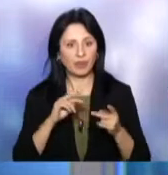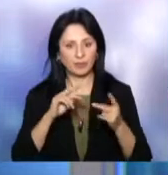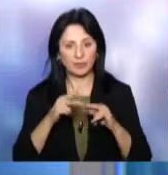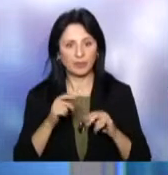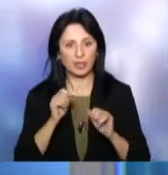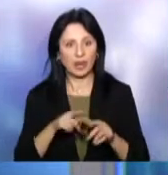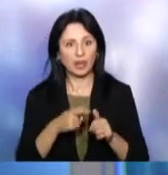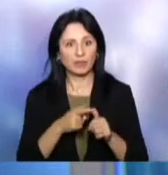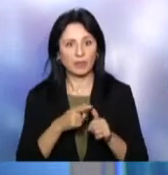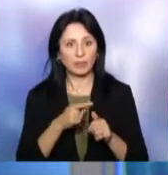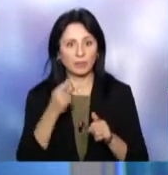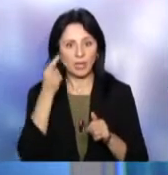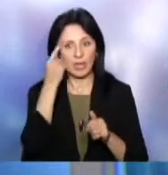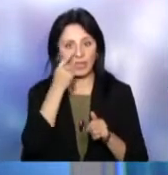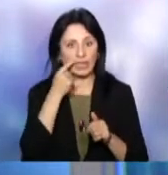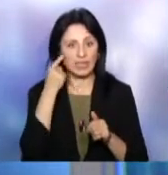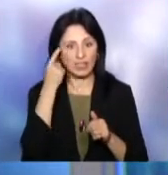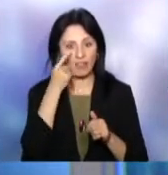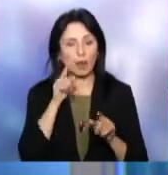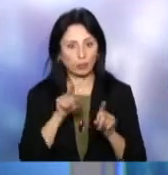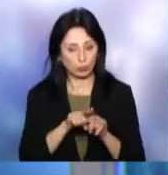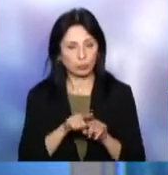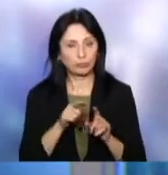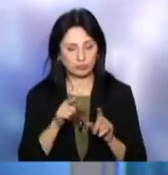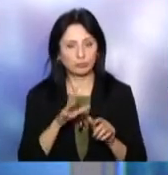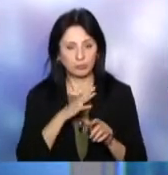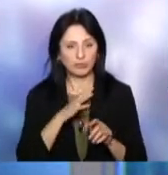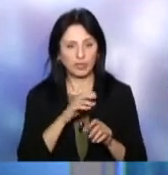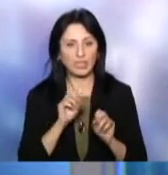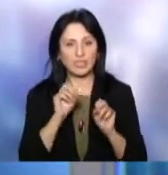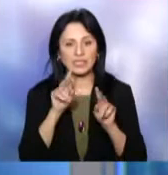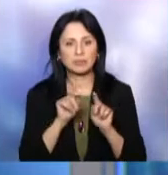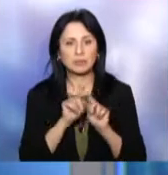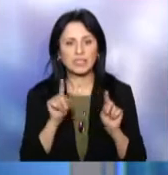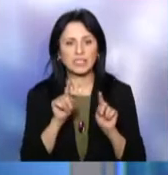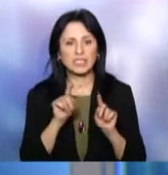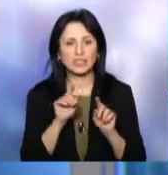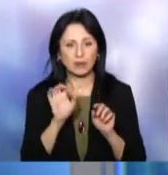შემთხვევაში შეიძლება ქონდეს, თვალის ფერადი გარსის ცვლილებაც კი შეიძლება იყოს და სპეციფიკური